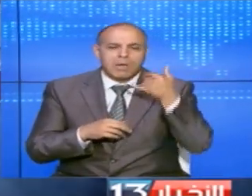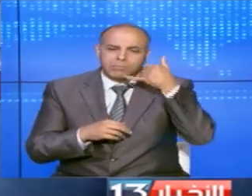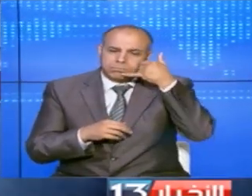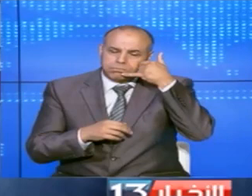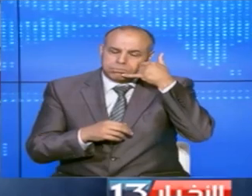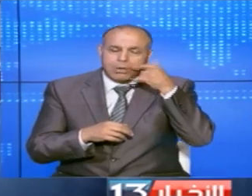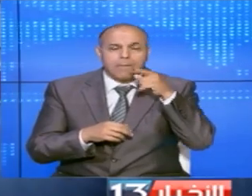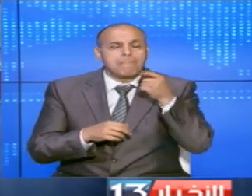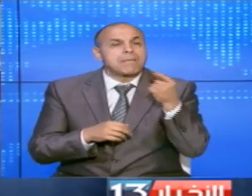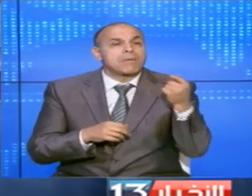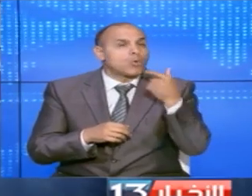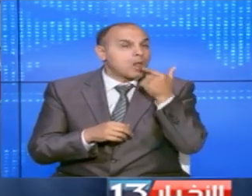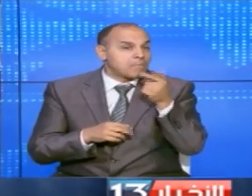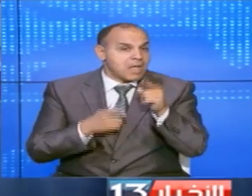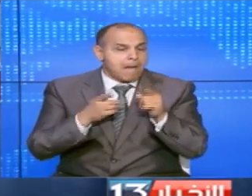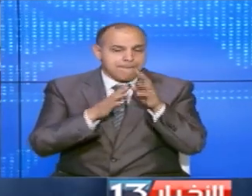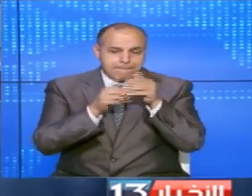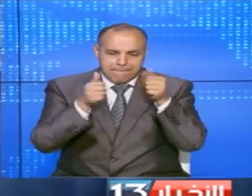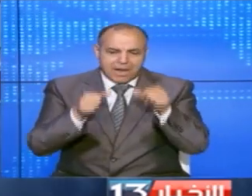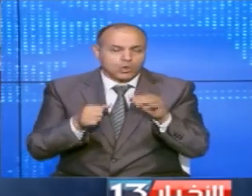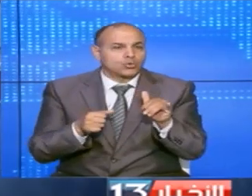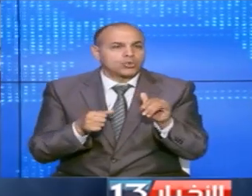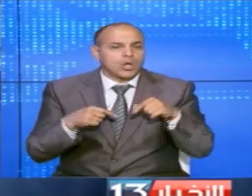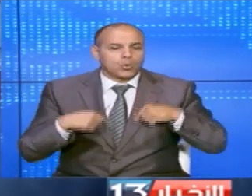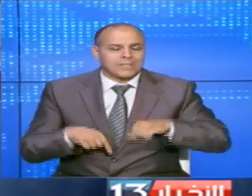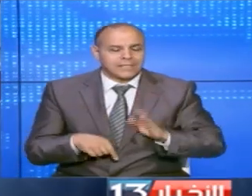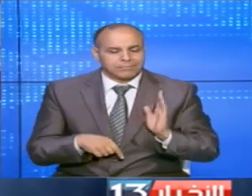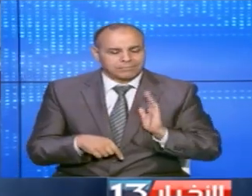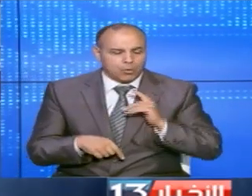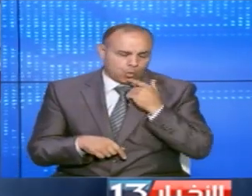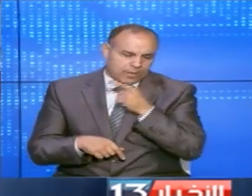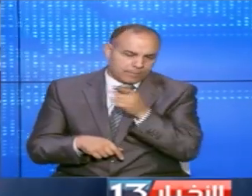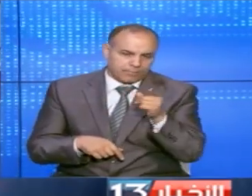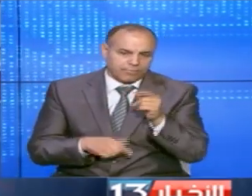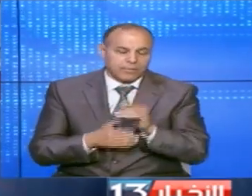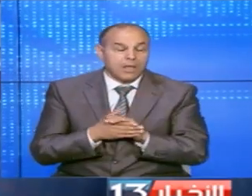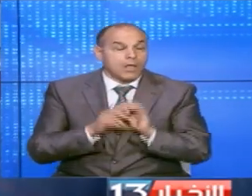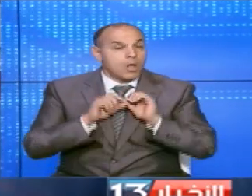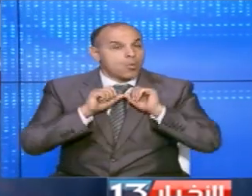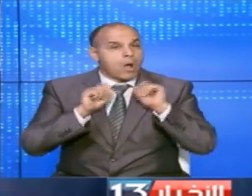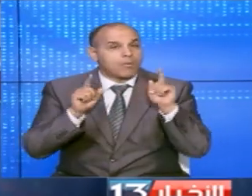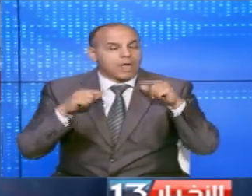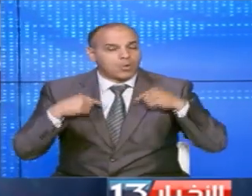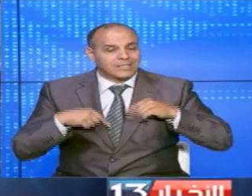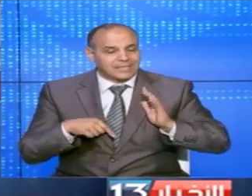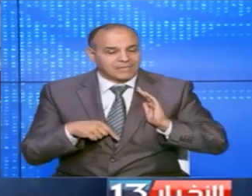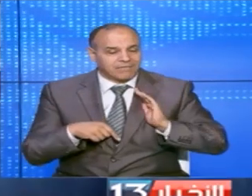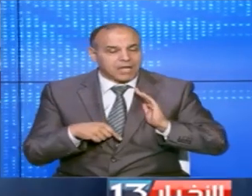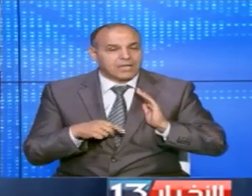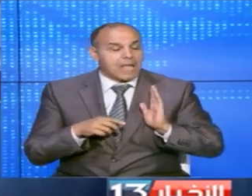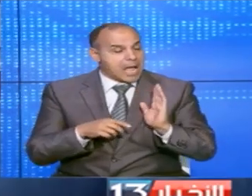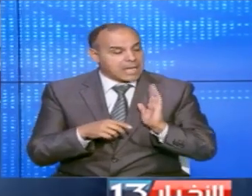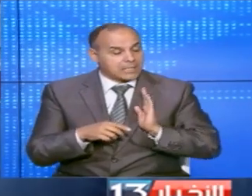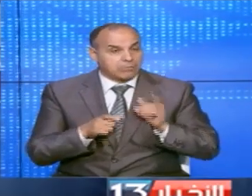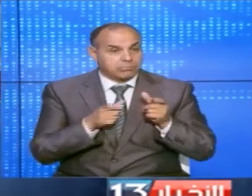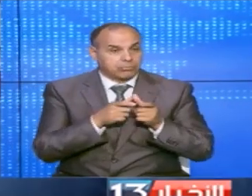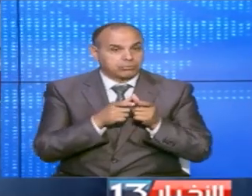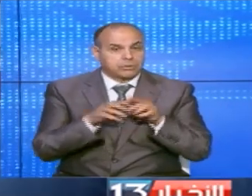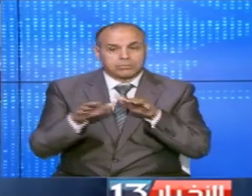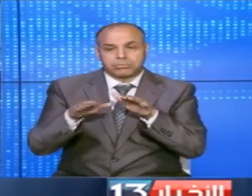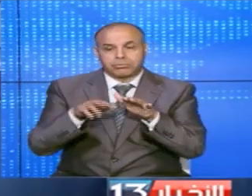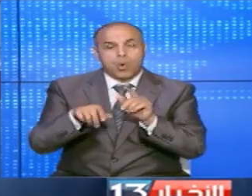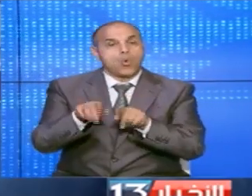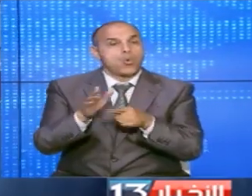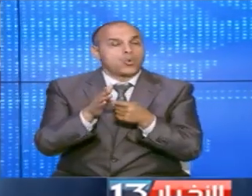الجواله اصدرته وزاره الدفاع الوطني واوضحت الوزاره ان الوحدات العسكريه قامت في